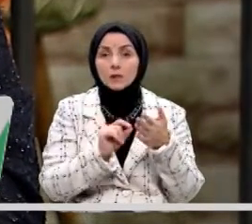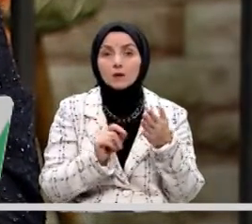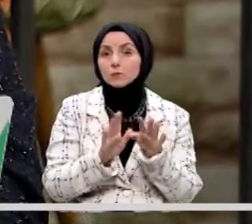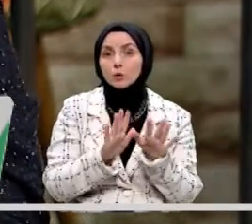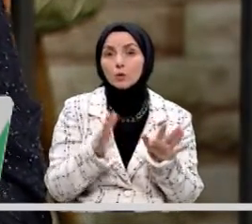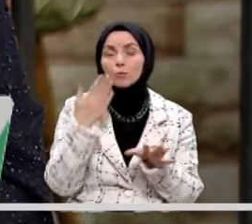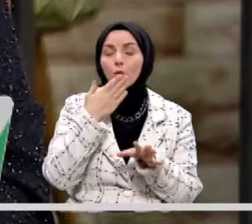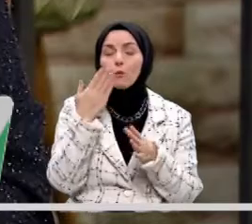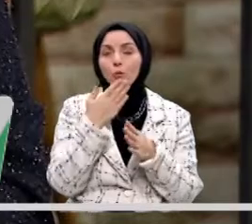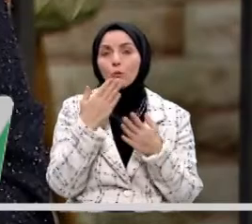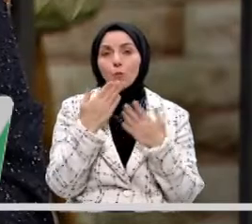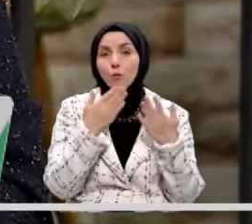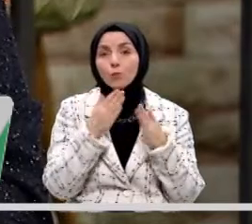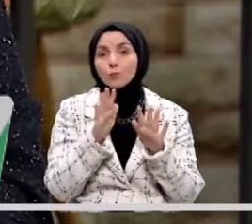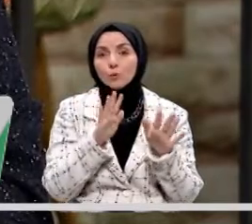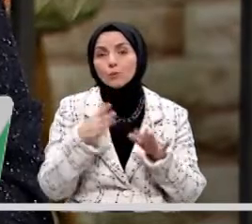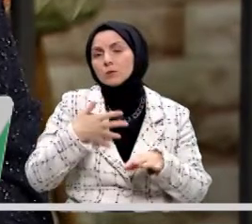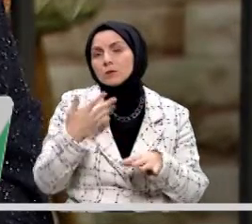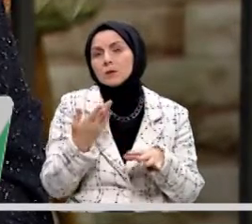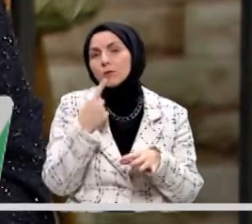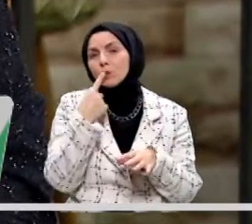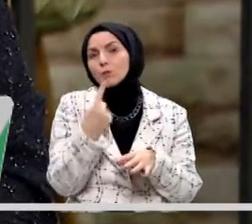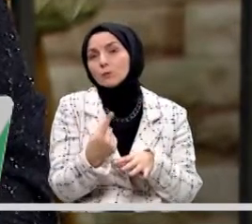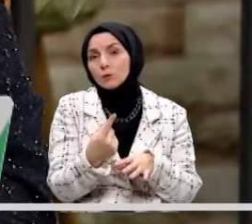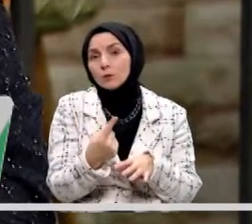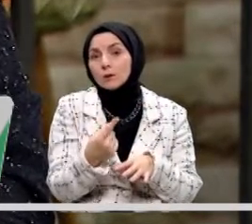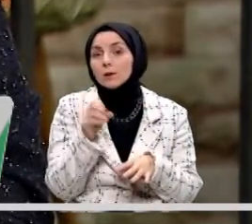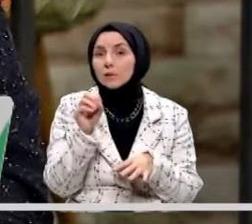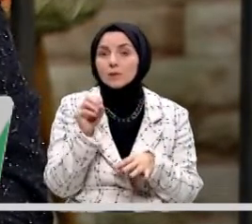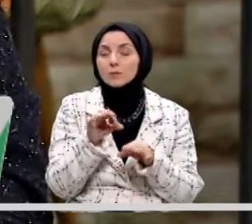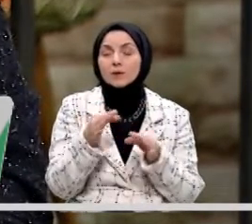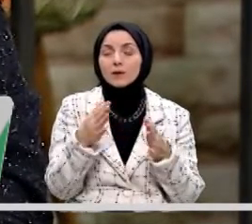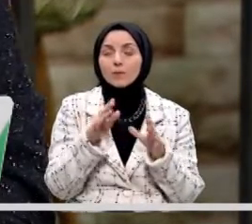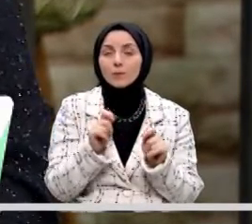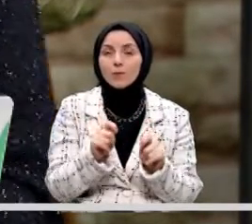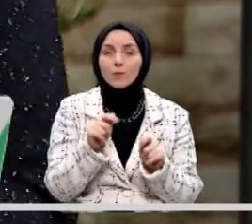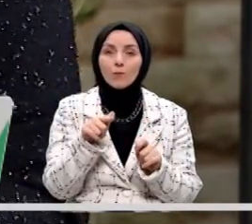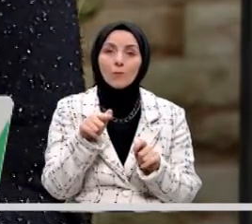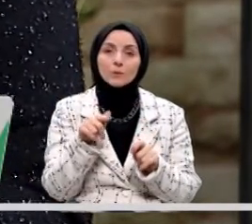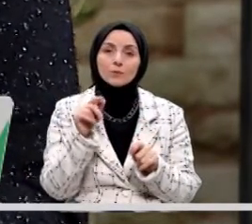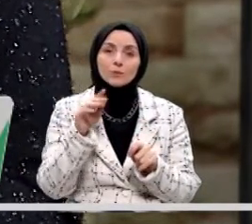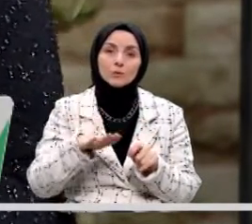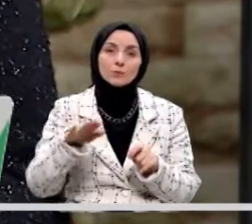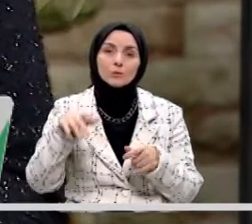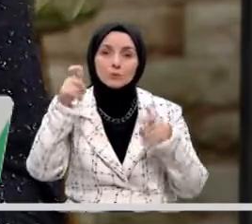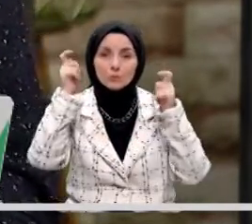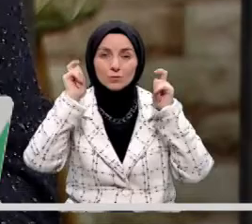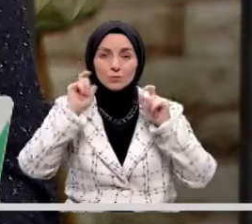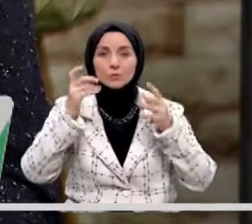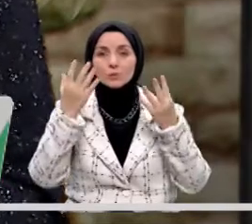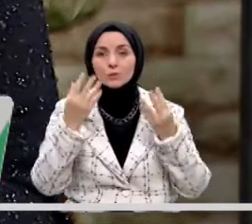bu sefer ne yapıyor öğretmen onu sorumlu kabul ediyor işte sosyal Tokat dediğimiz herkes benim dediğimi yapsın diyor